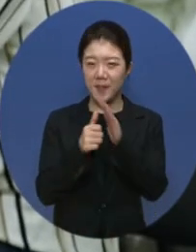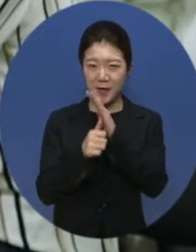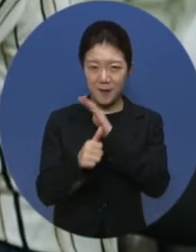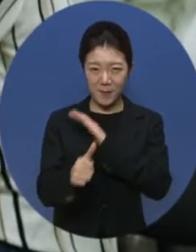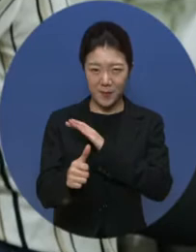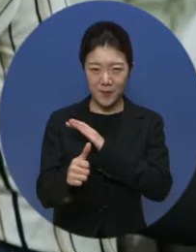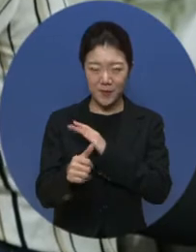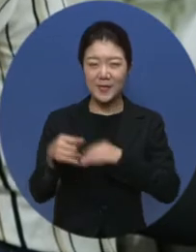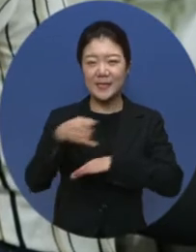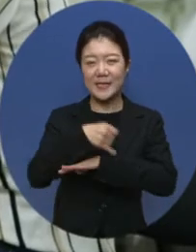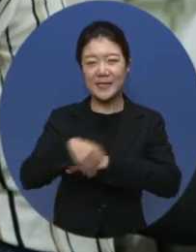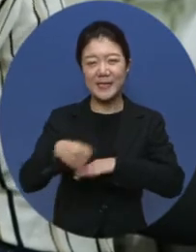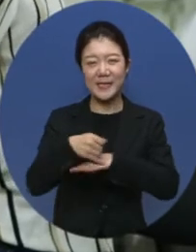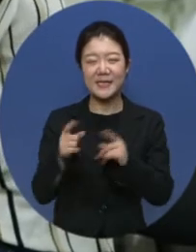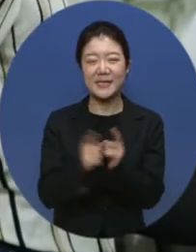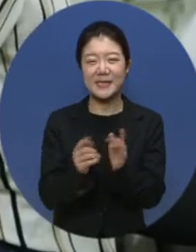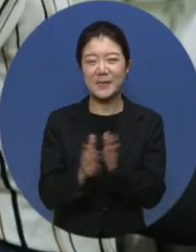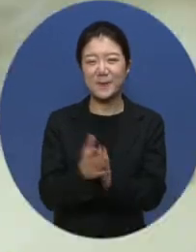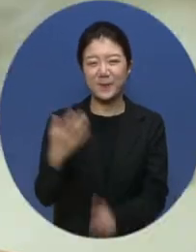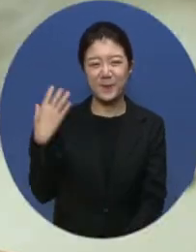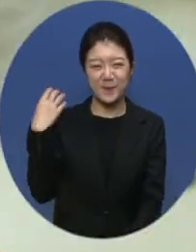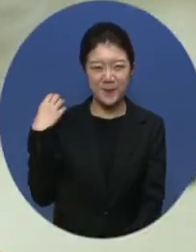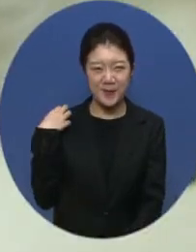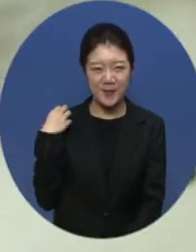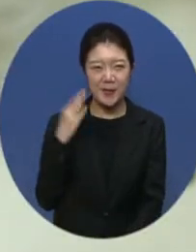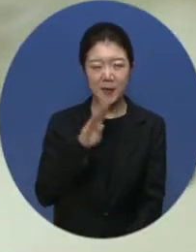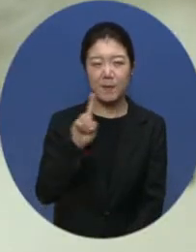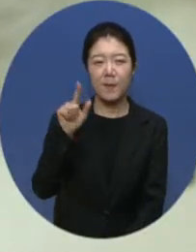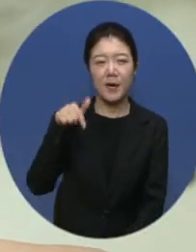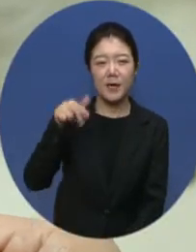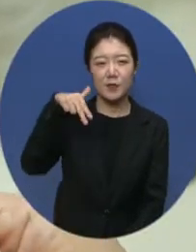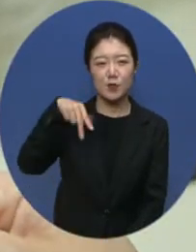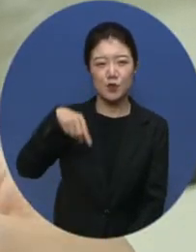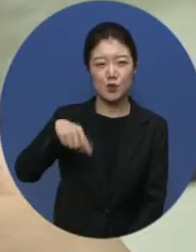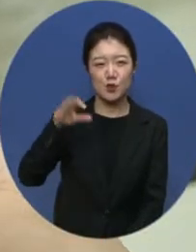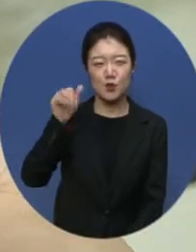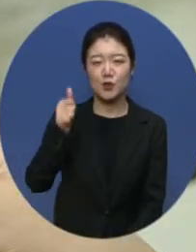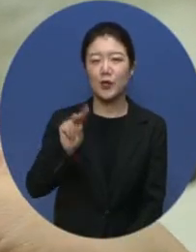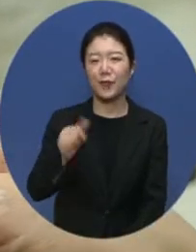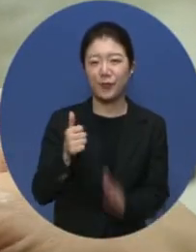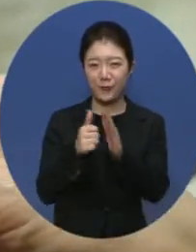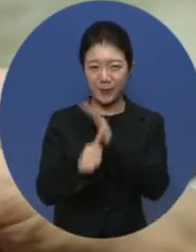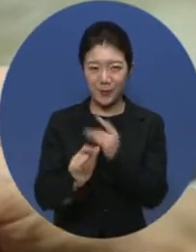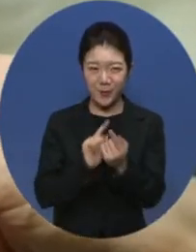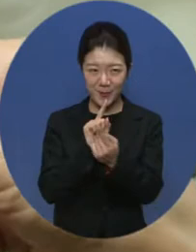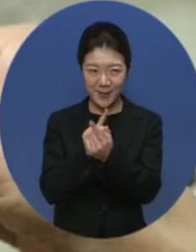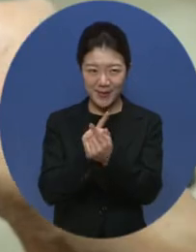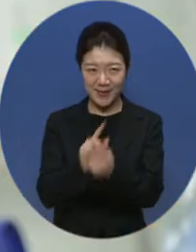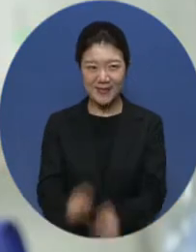대표이자 디자인을 직접 맡고 있는 박주현 대표를 만나볼 수 있었는데요.